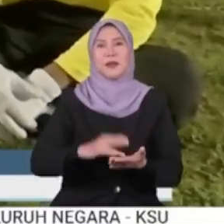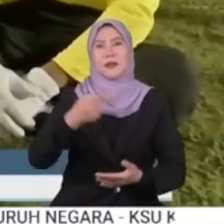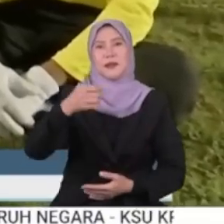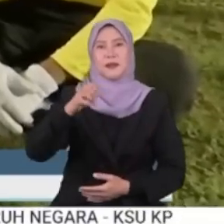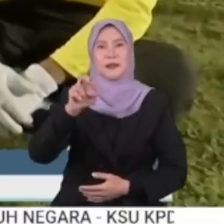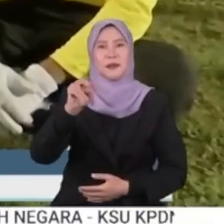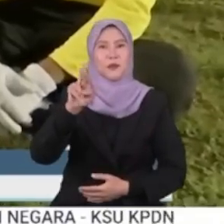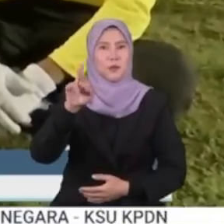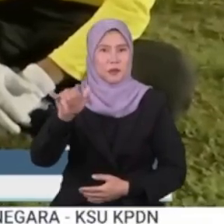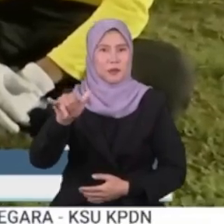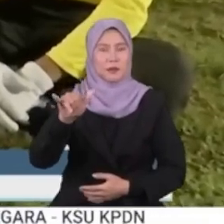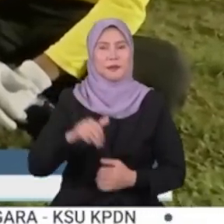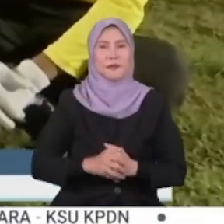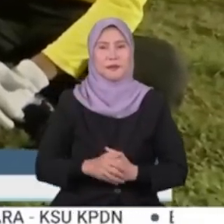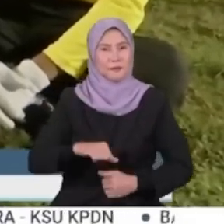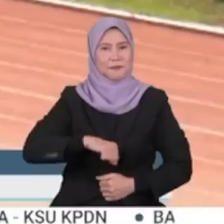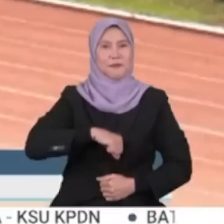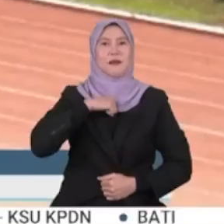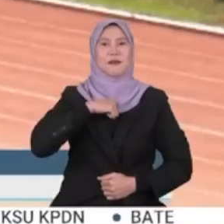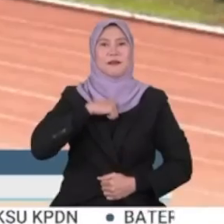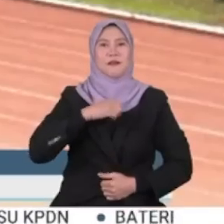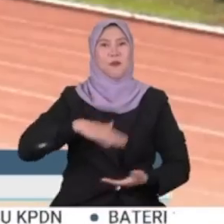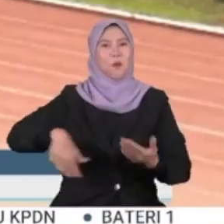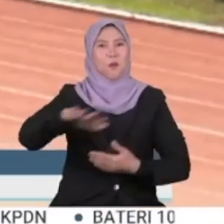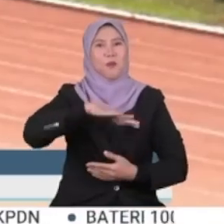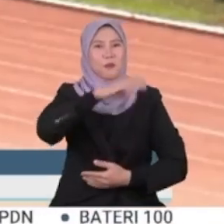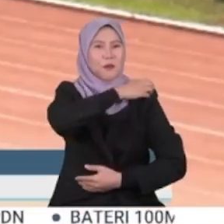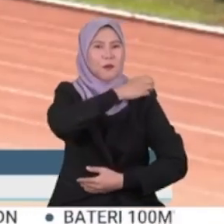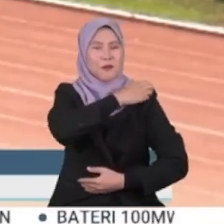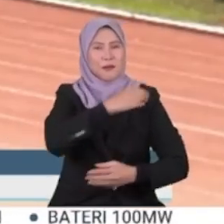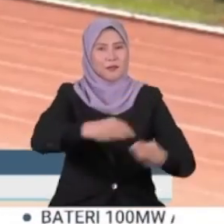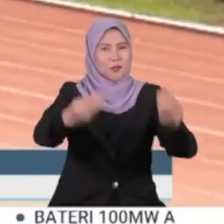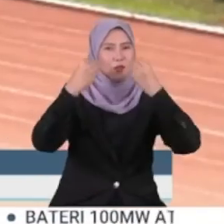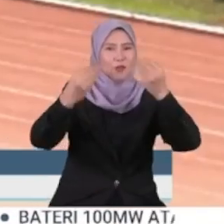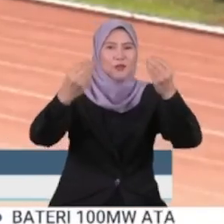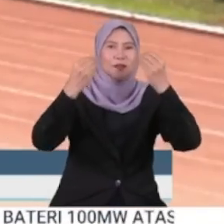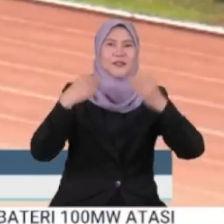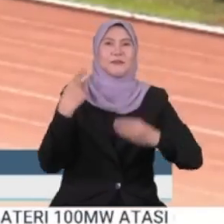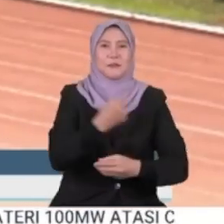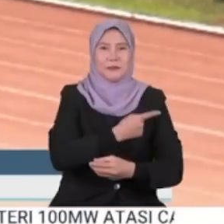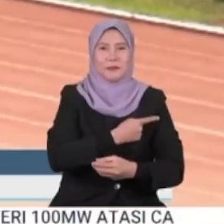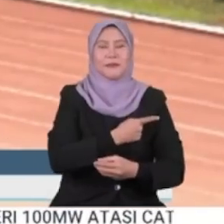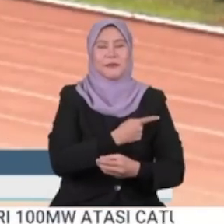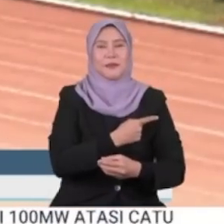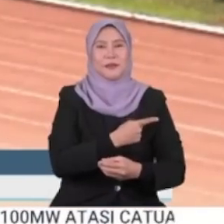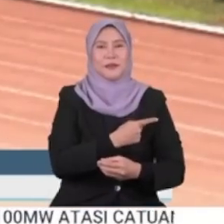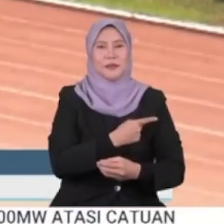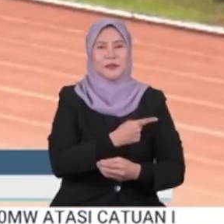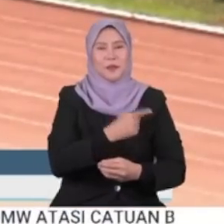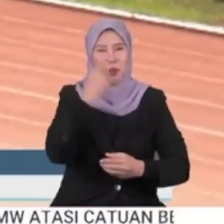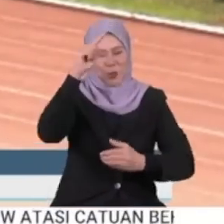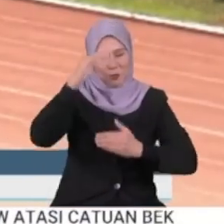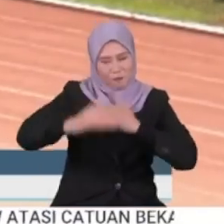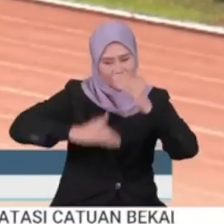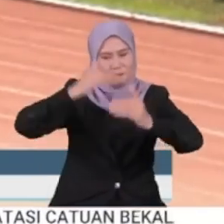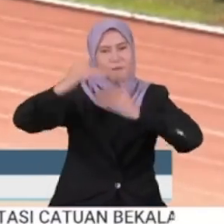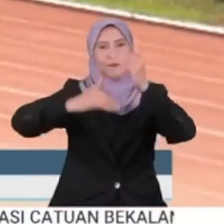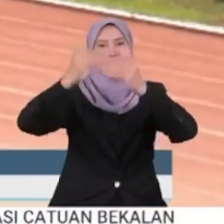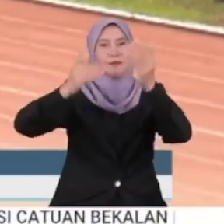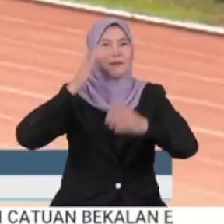ini. Dan kami bangga kepada pegawai-pegawai kami, mendidik kami untuk maju ke depan